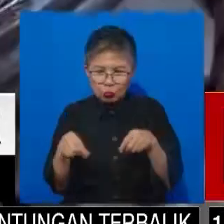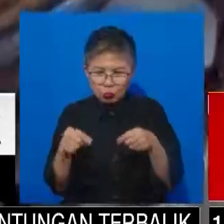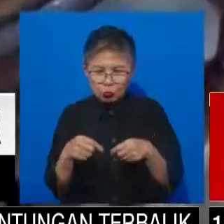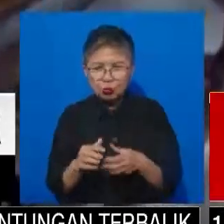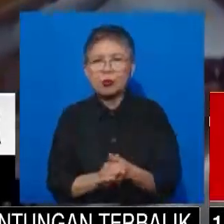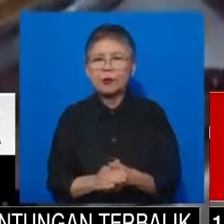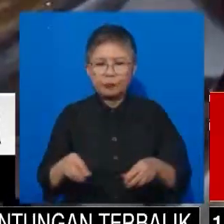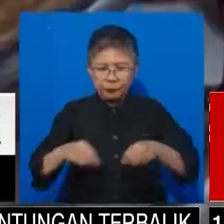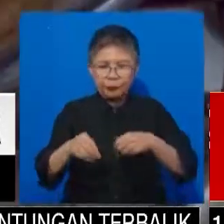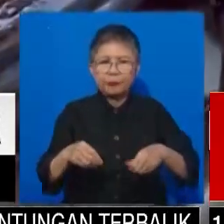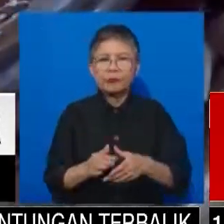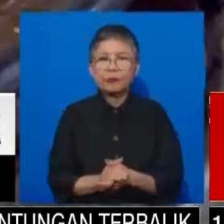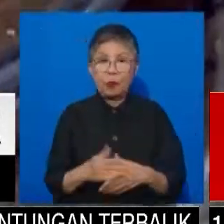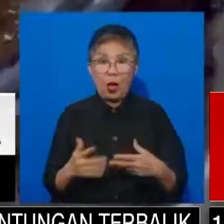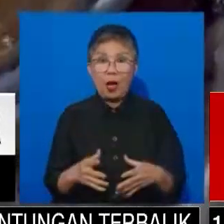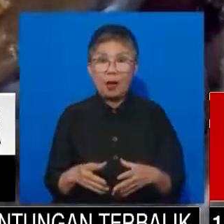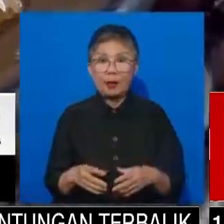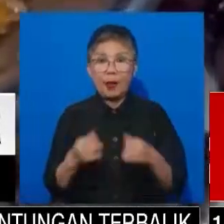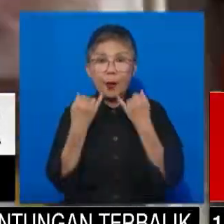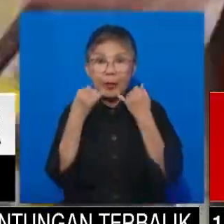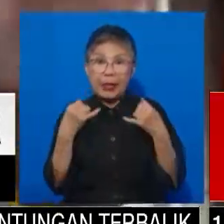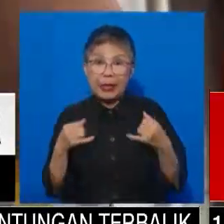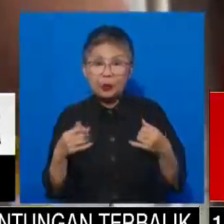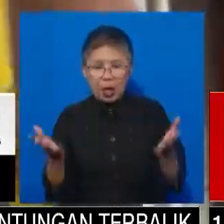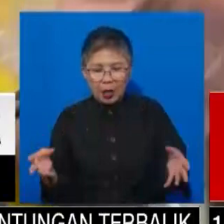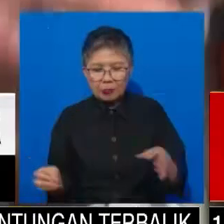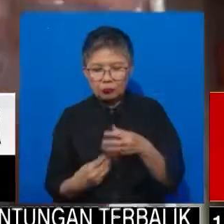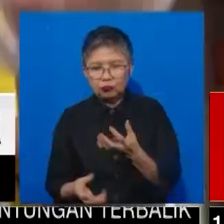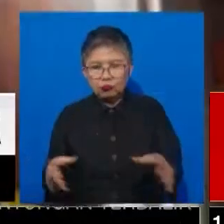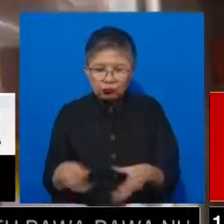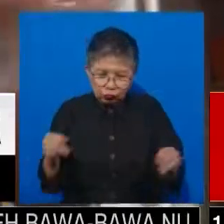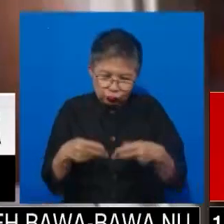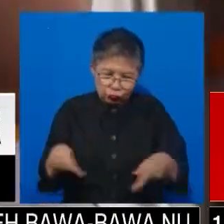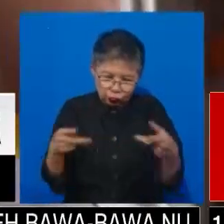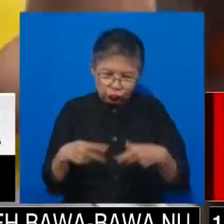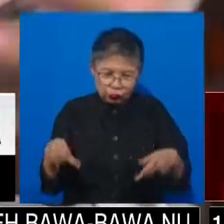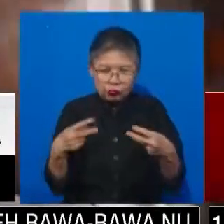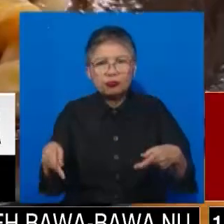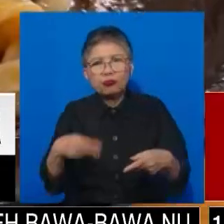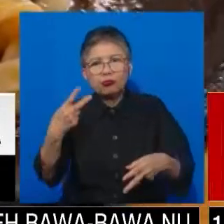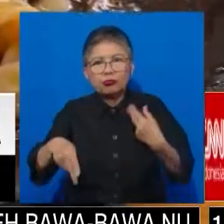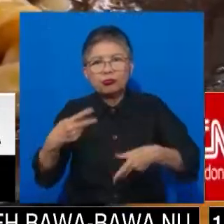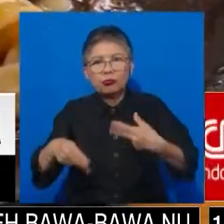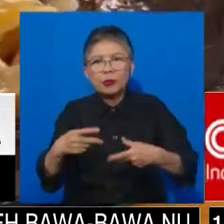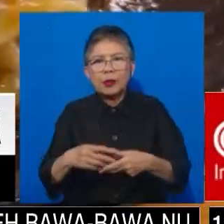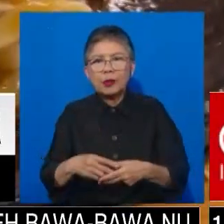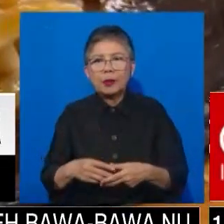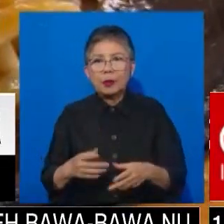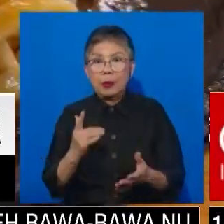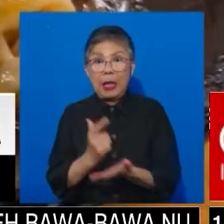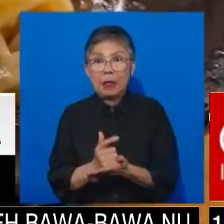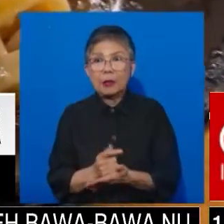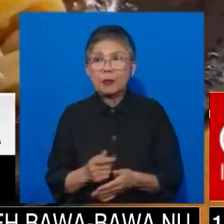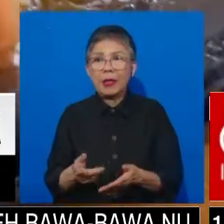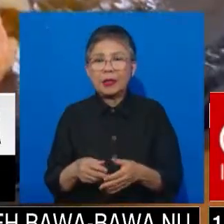liat. Lalu masukkan mie yang telah direbus dan diaduk merata bersama bumbu. Biar makin mantap,